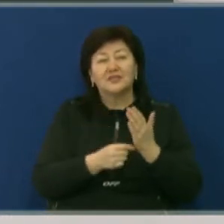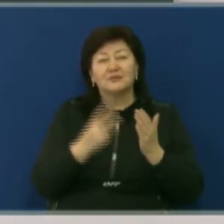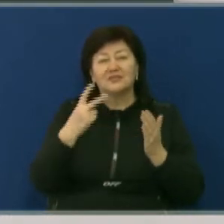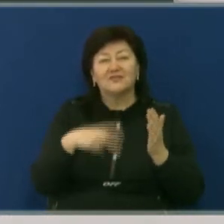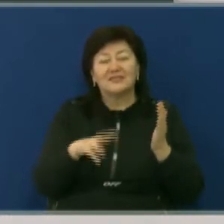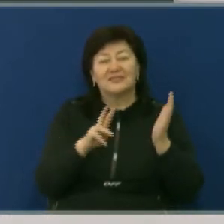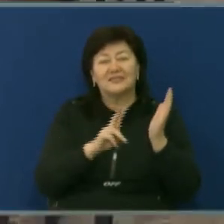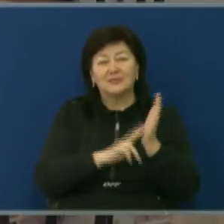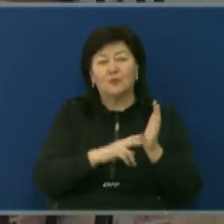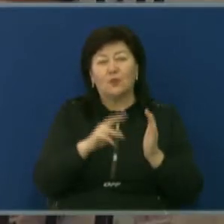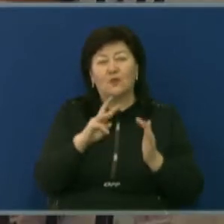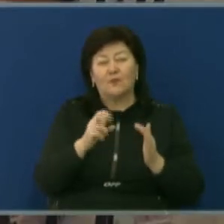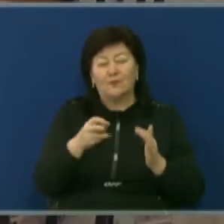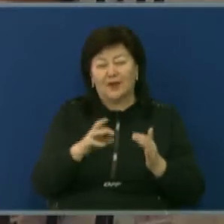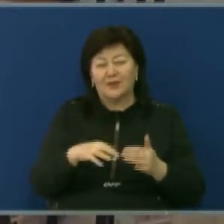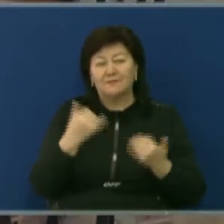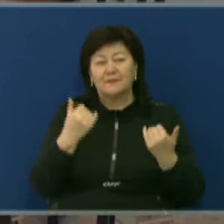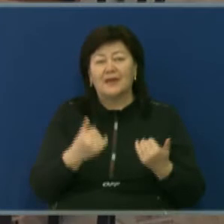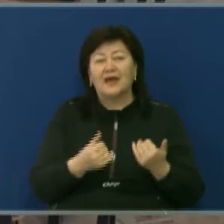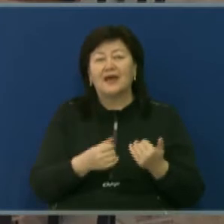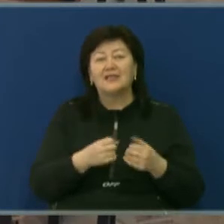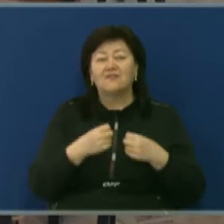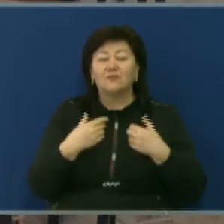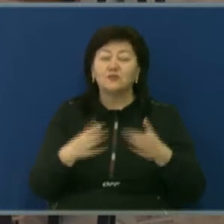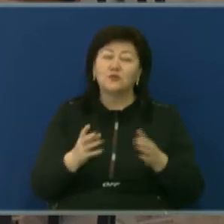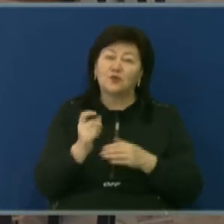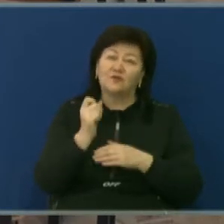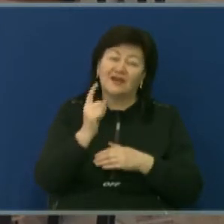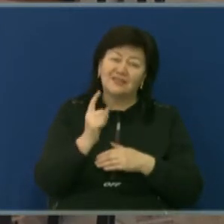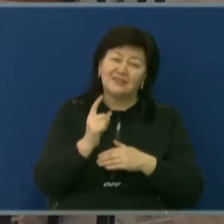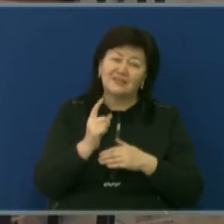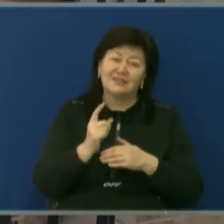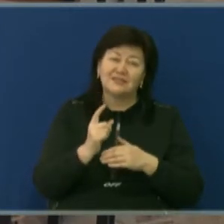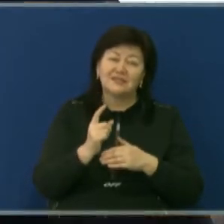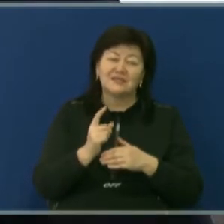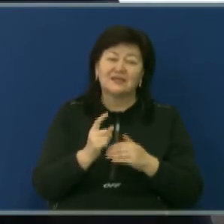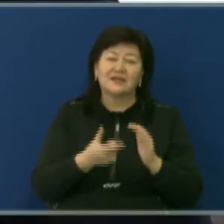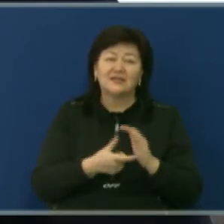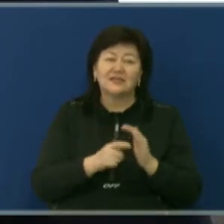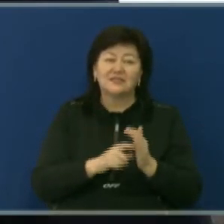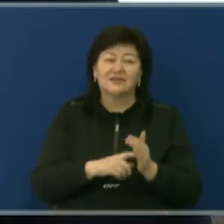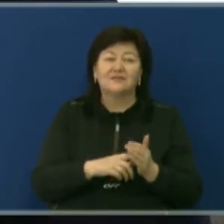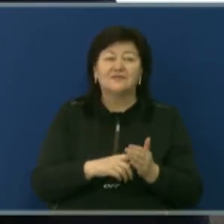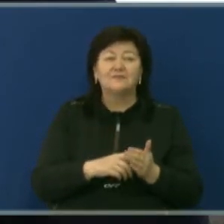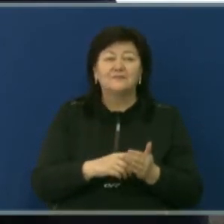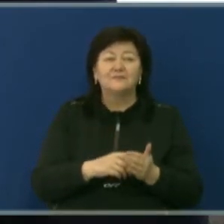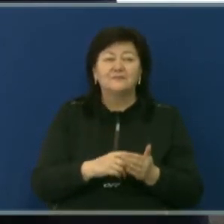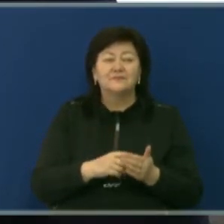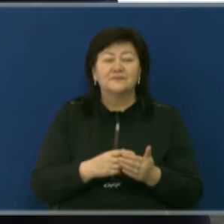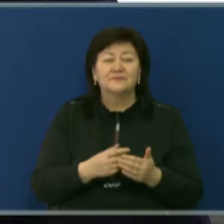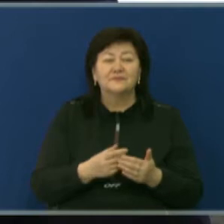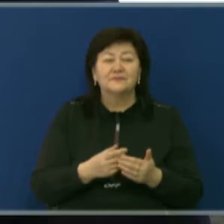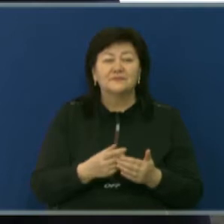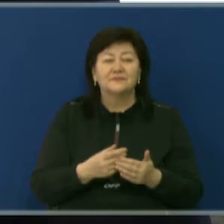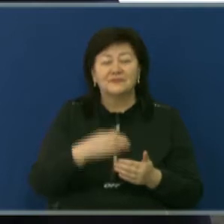для учащихся 11 классов экзамены будут проходить с 1 по 10 июня. Есть изменения в итоговой